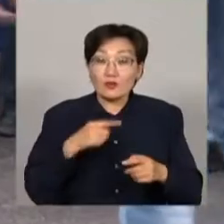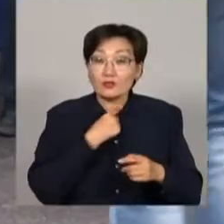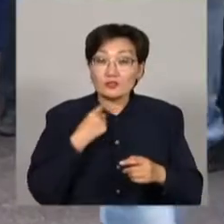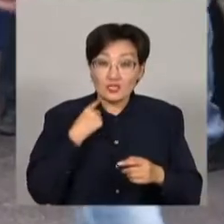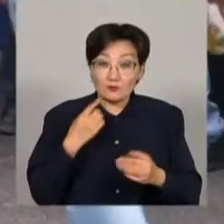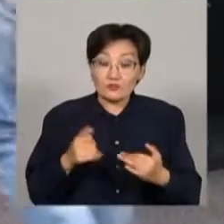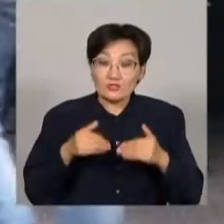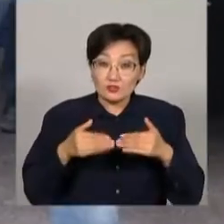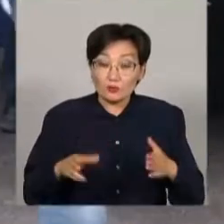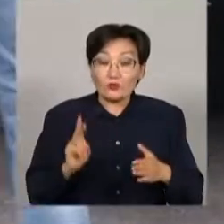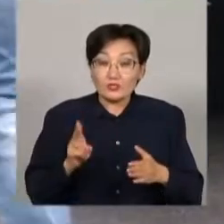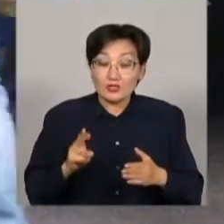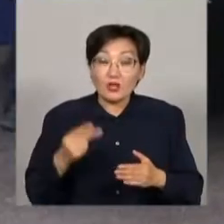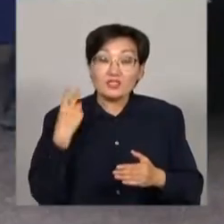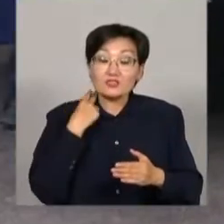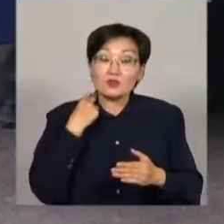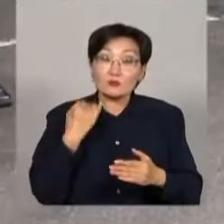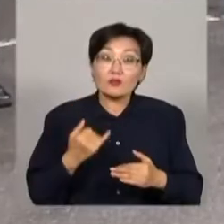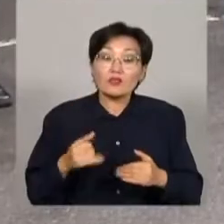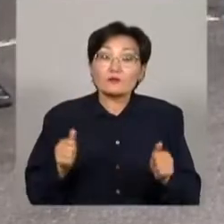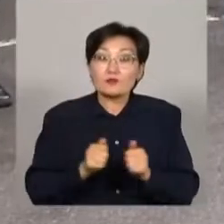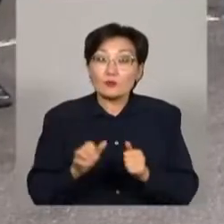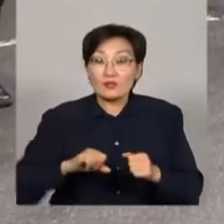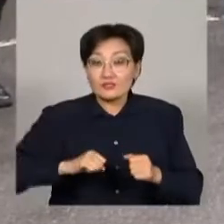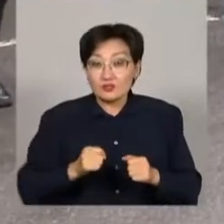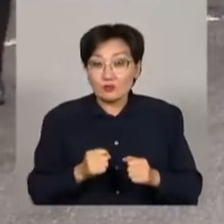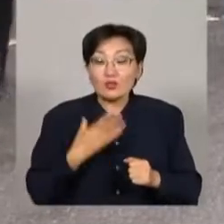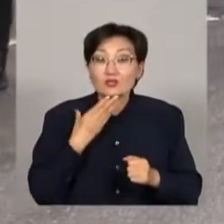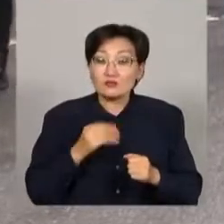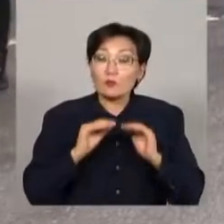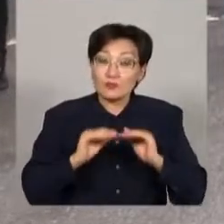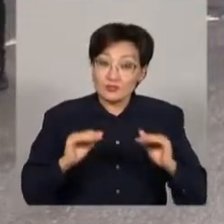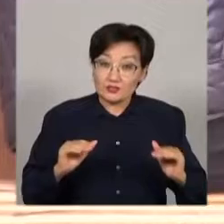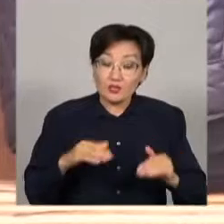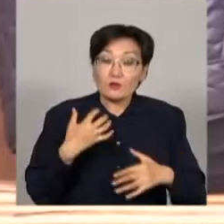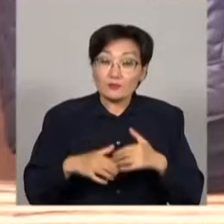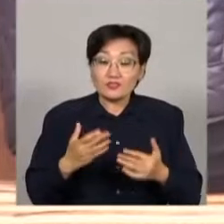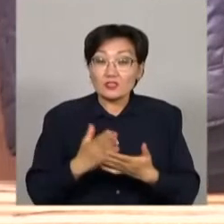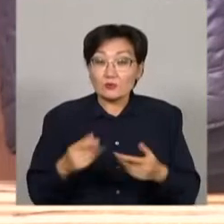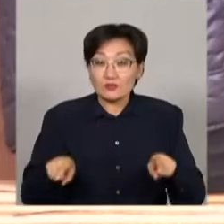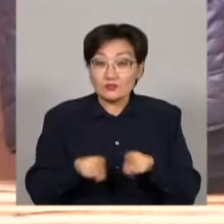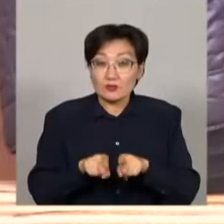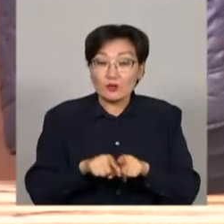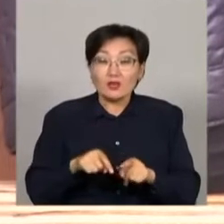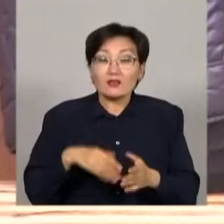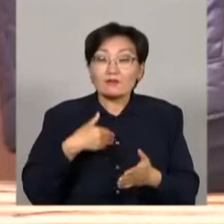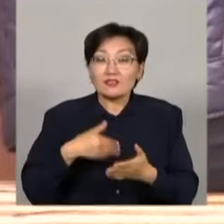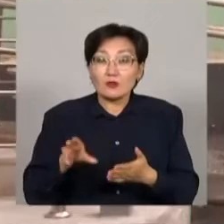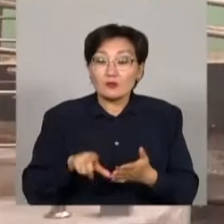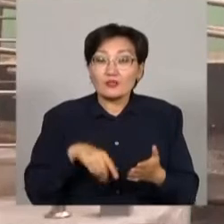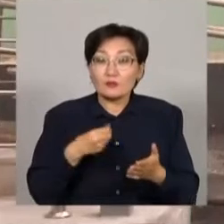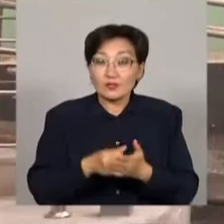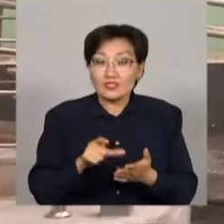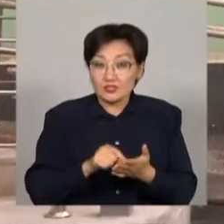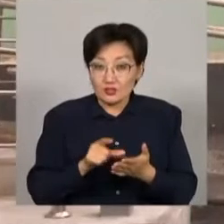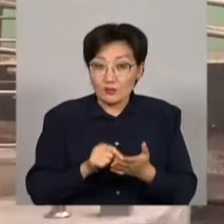сегодня открыты для тех, кто задолжал. Не соседу или другу, а собственным детям. Есть среди них и такие, кто уклоняется от уплаты алиментов